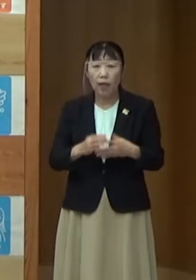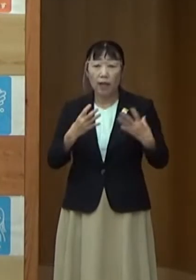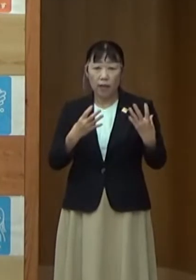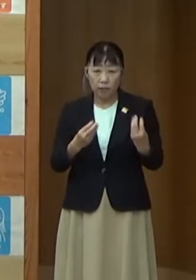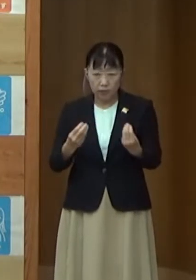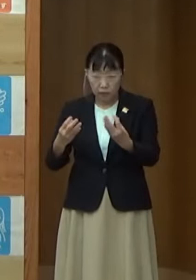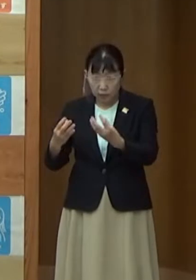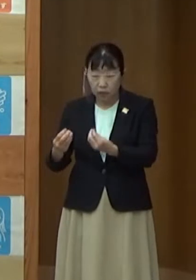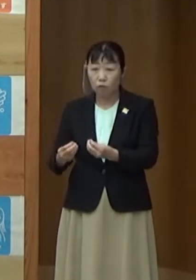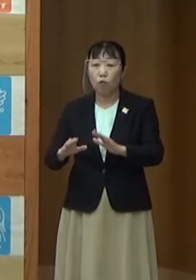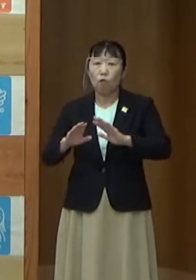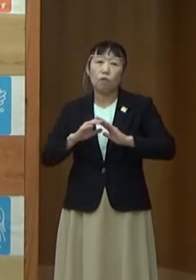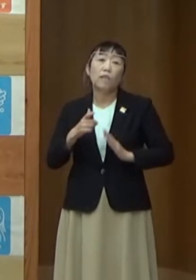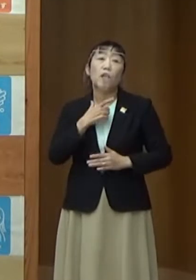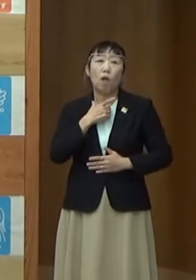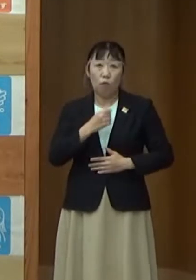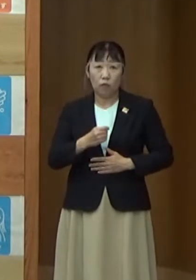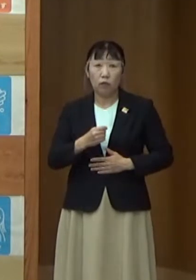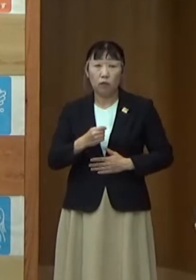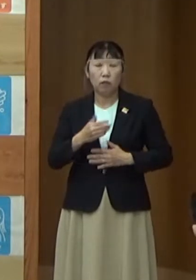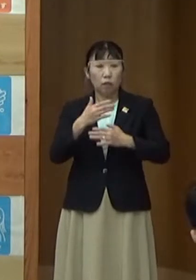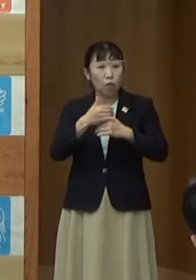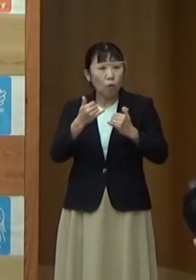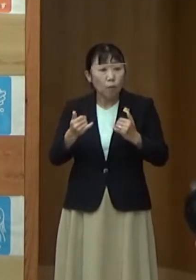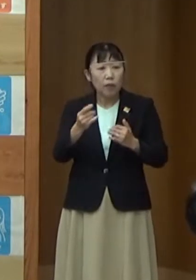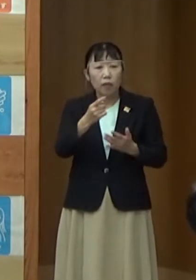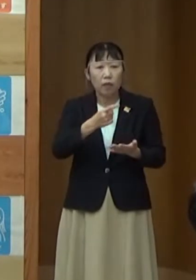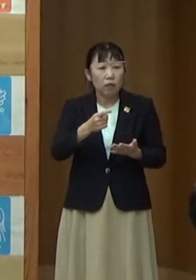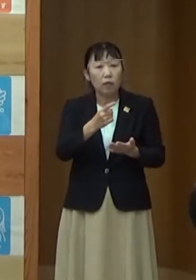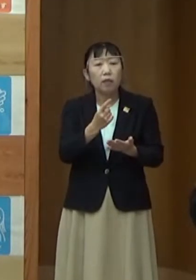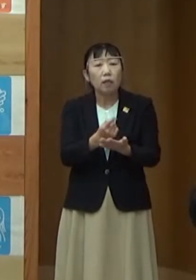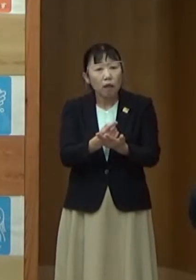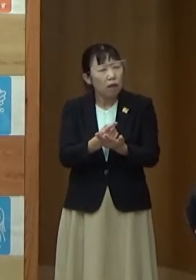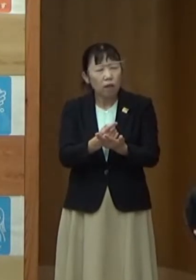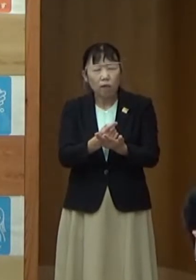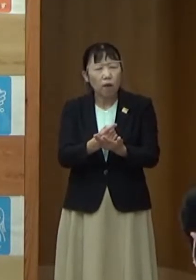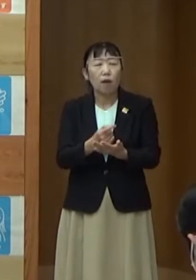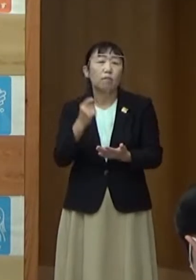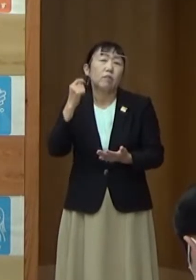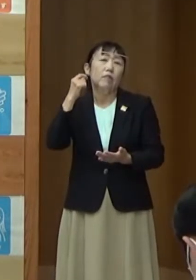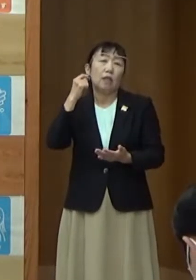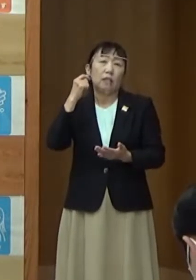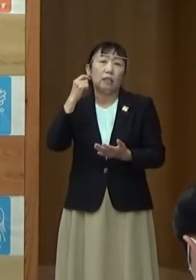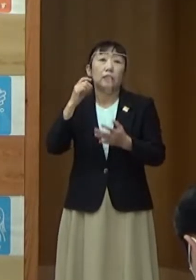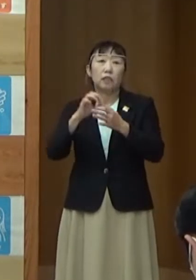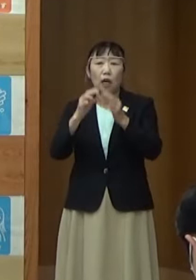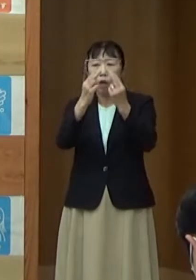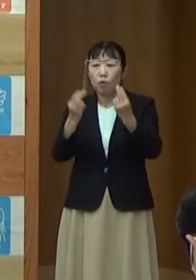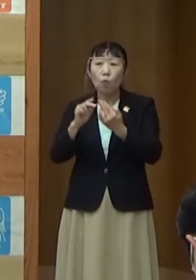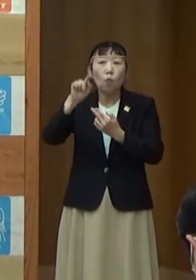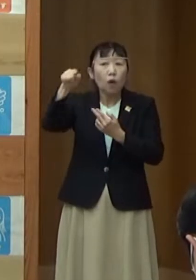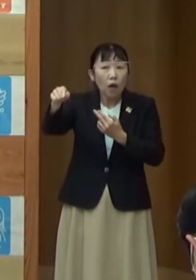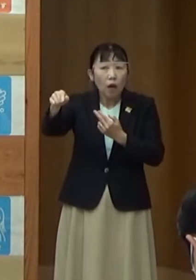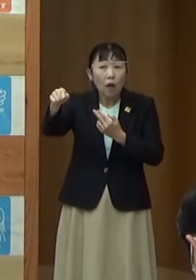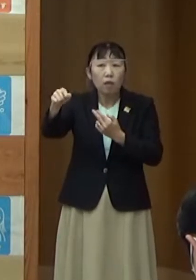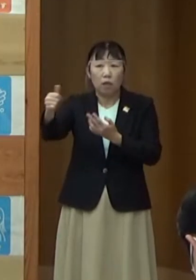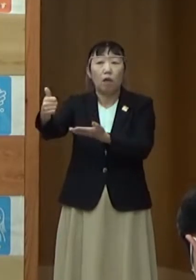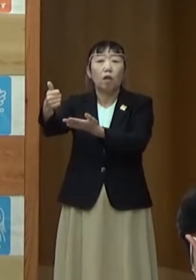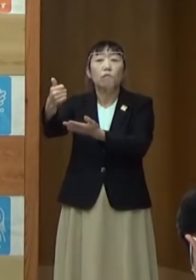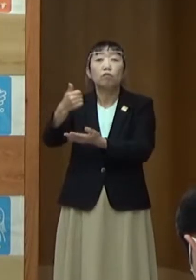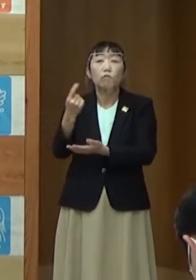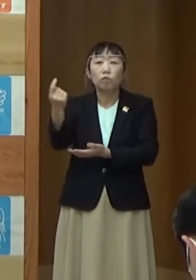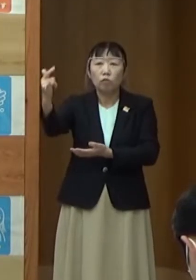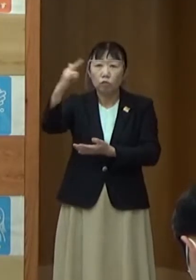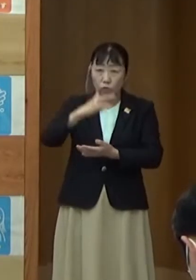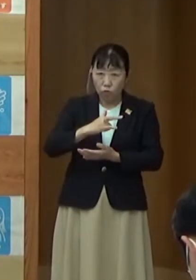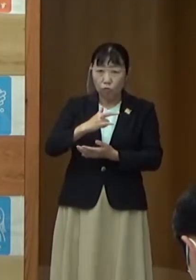思います。これは道民の皆様だけで、それはできませんので、道外からお越しになる方、